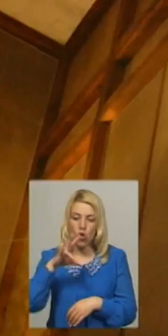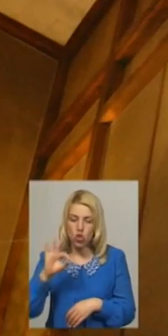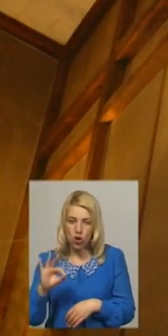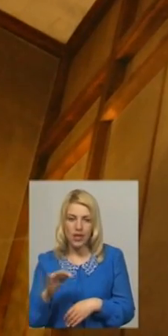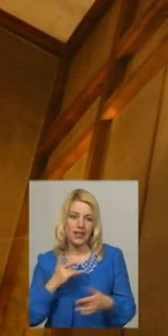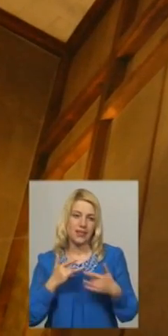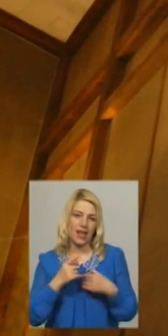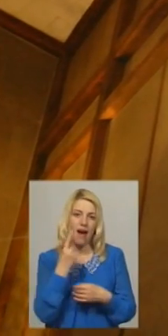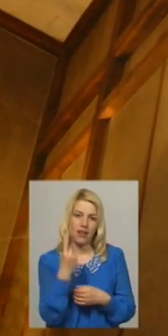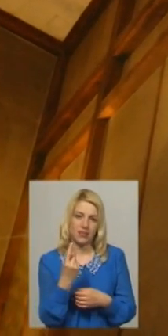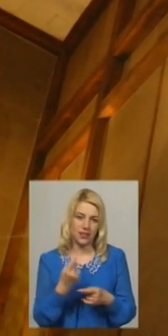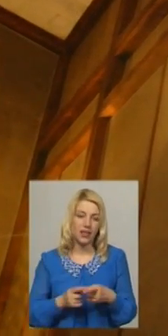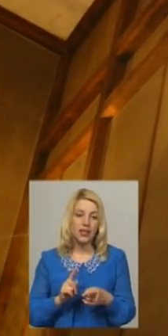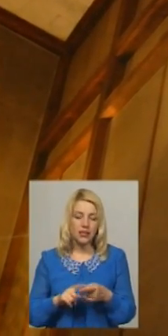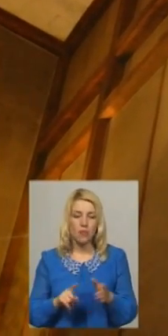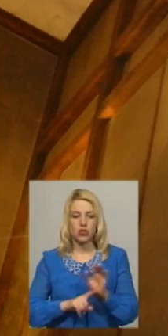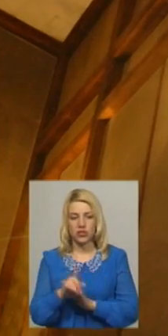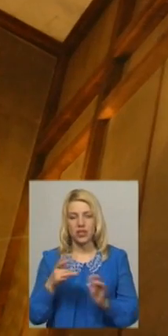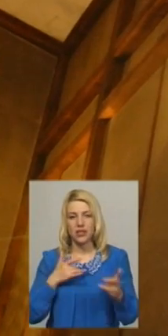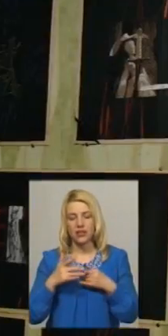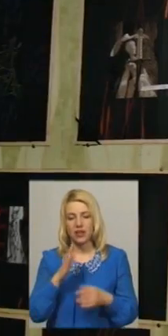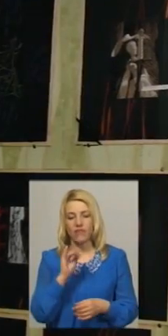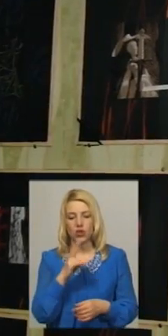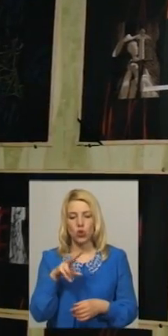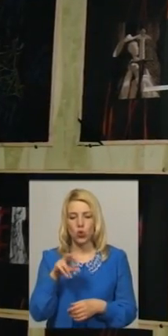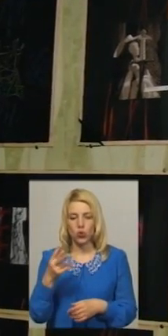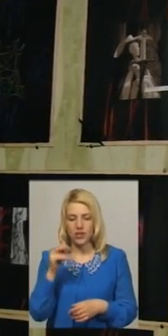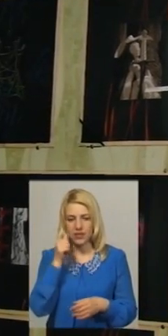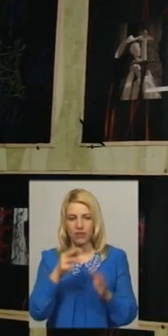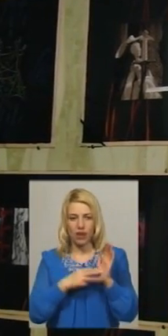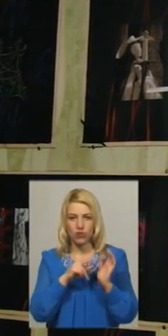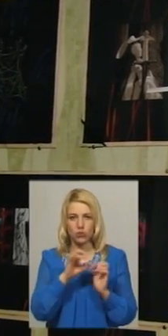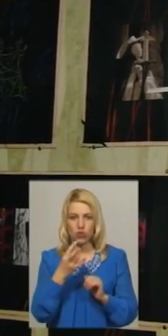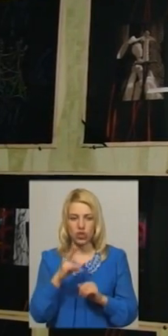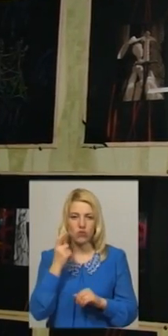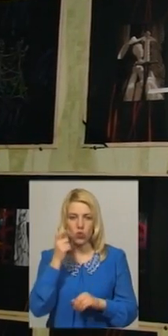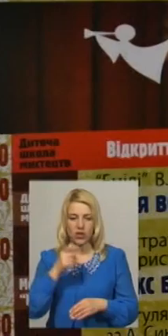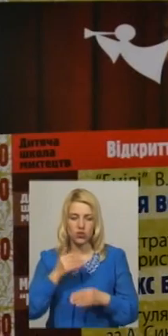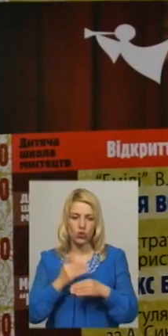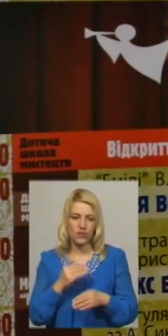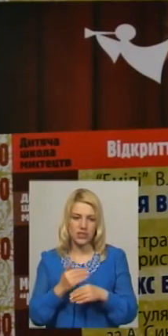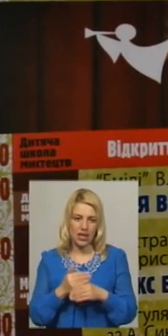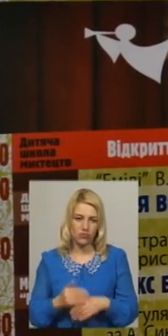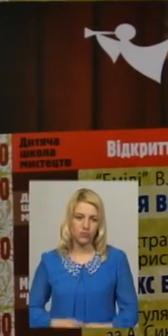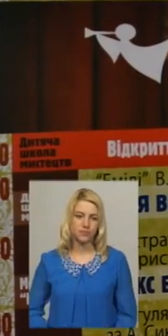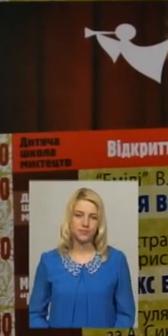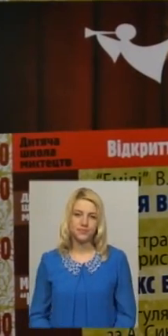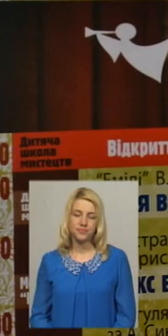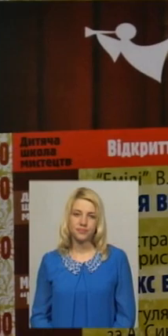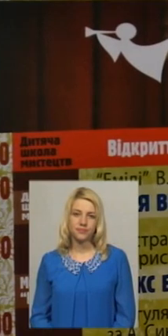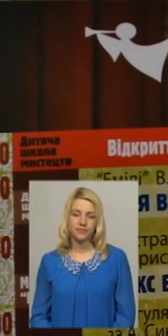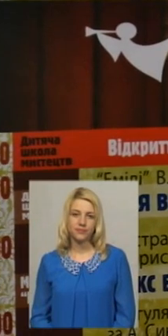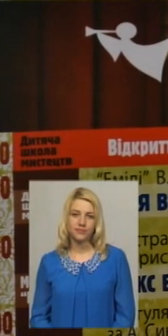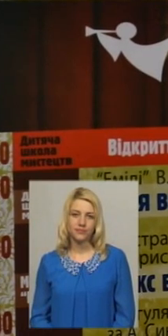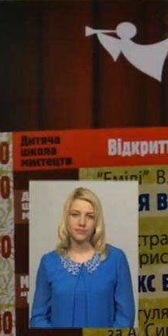монотеатр. Розпочнеться 21-й міжнародний фестиваль «Відлуння» завтра, 8 червня, українською виставою «Бій з тінню». Михайло Жила, Юрій Чорний,